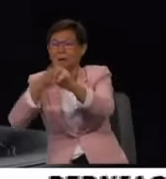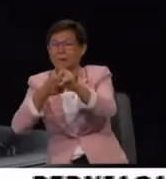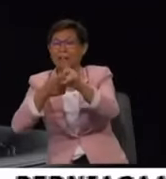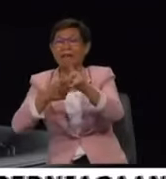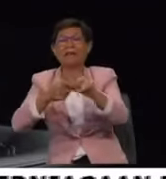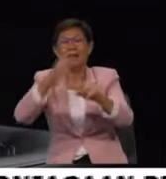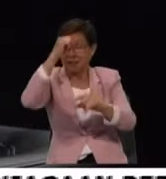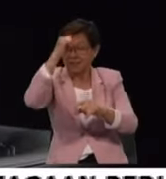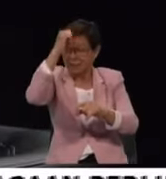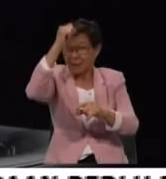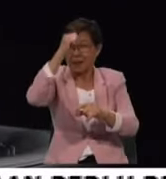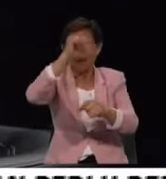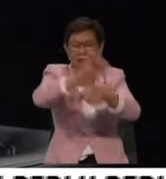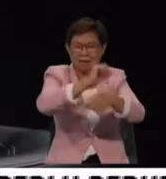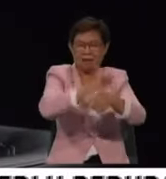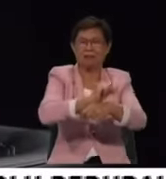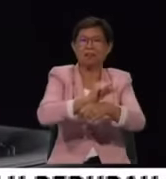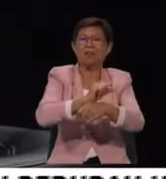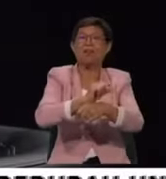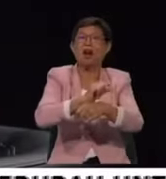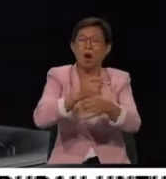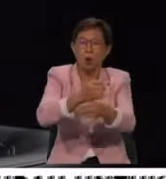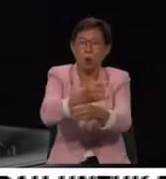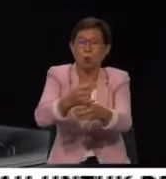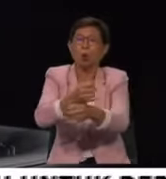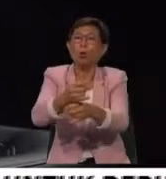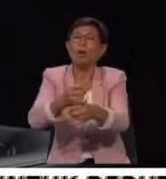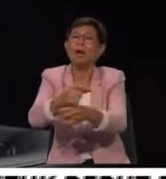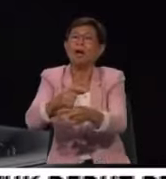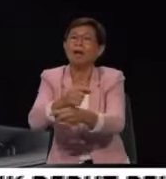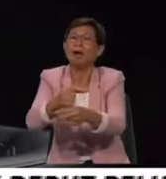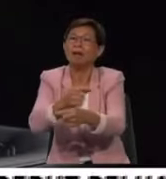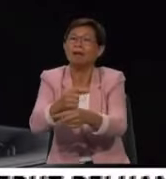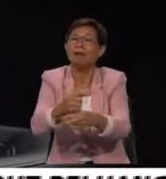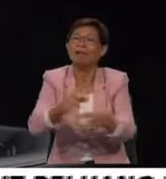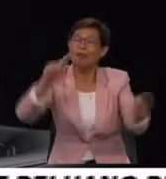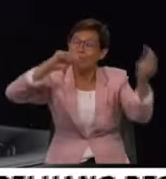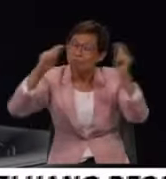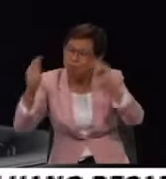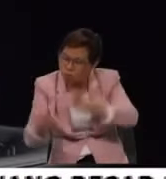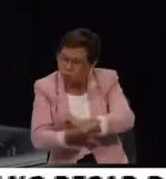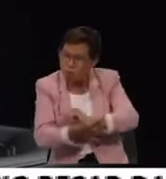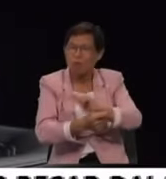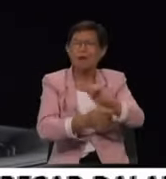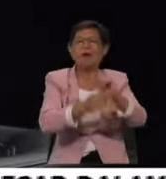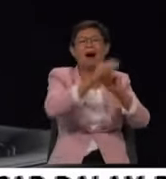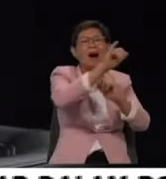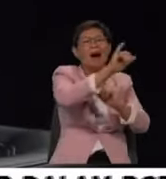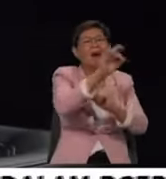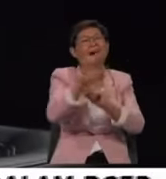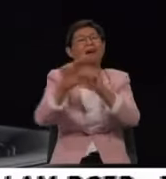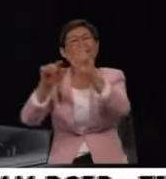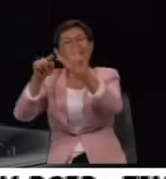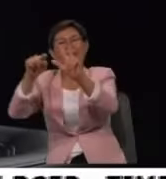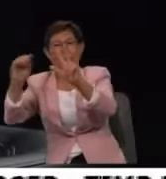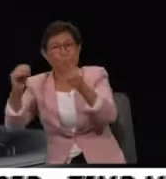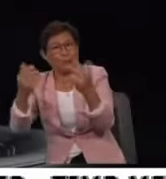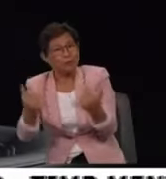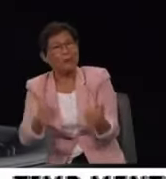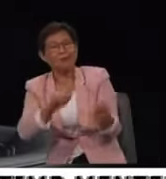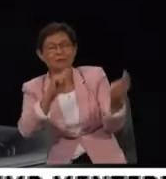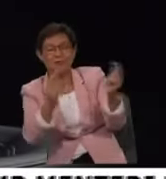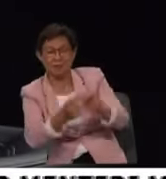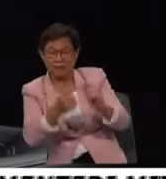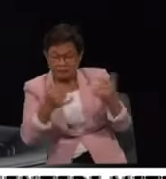berduduk di Google dan sebagainya. Ini adalah perubahan yang telah dibawa oleh industri revolusi pada 3.0. Hari ini kita